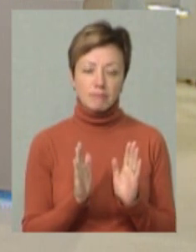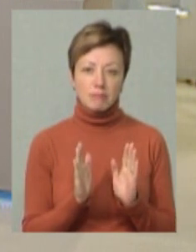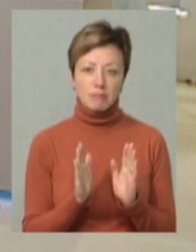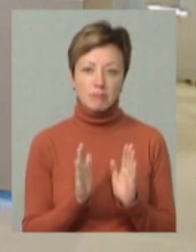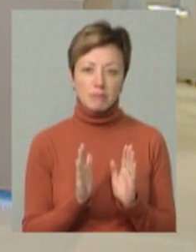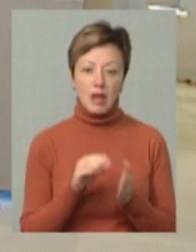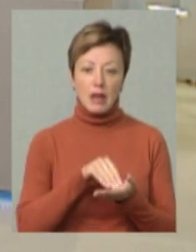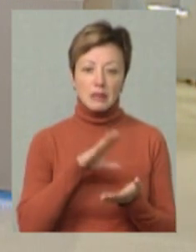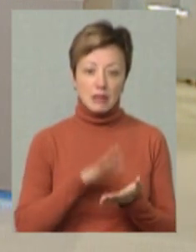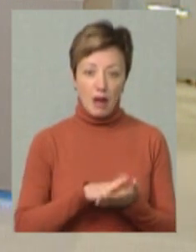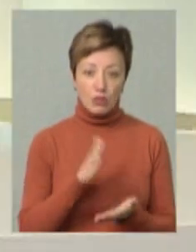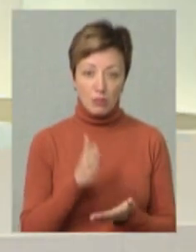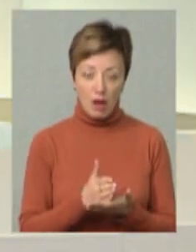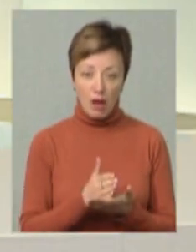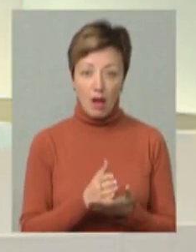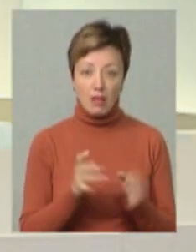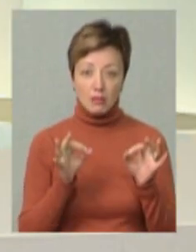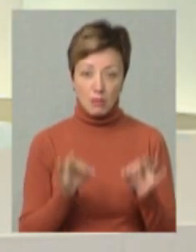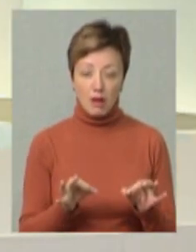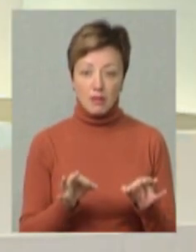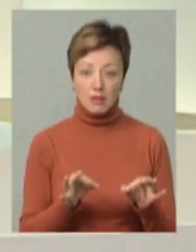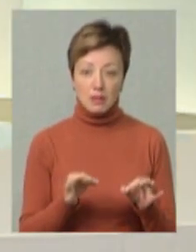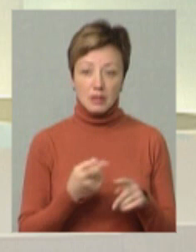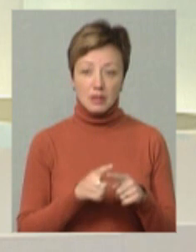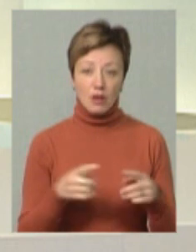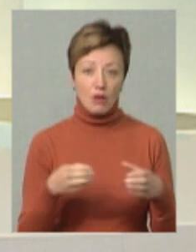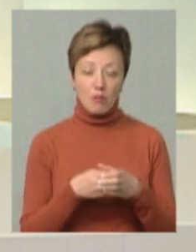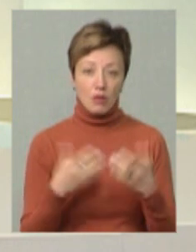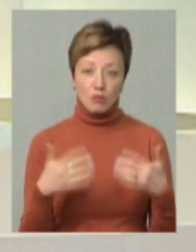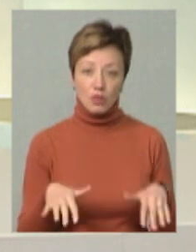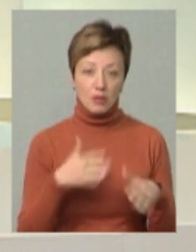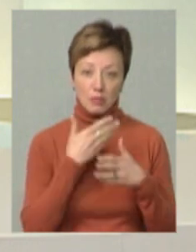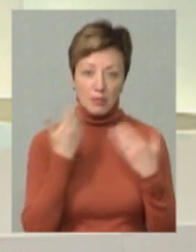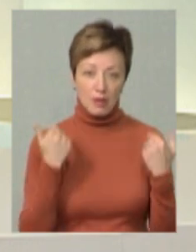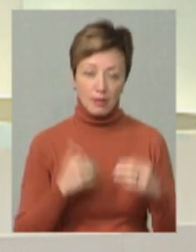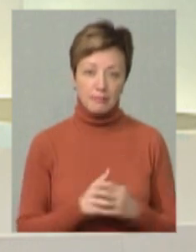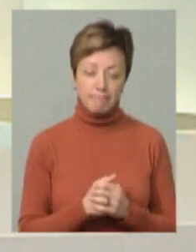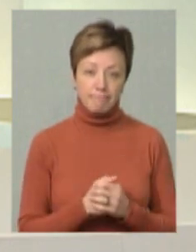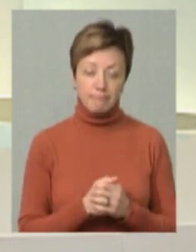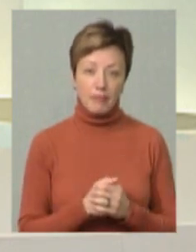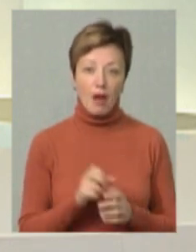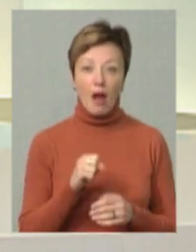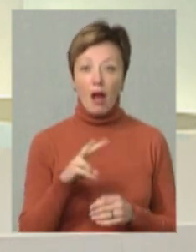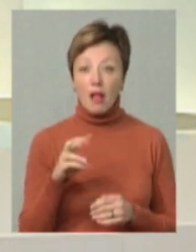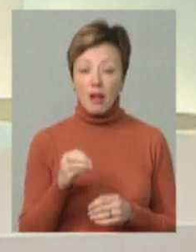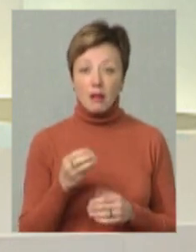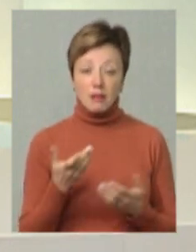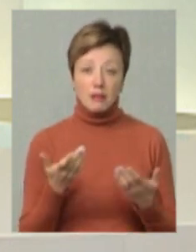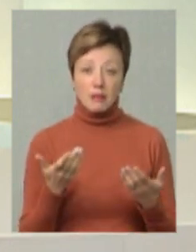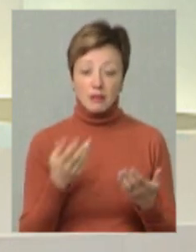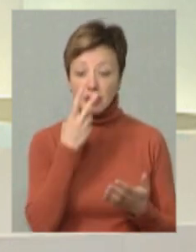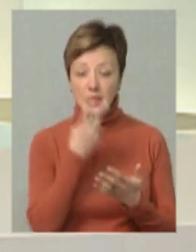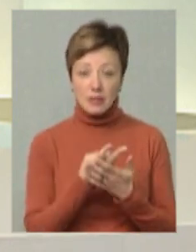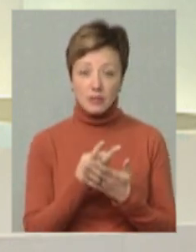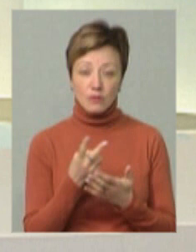мають реєстрацію, але насправді цієї громади вже немає. Але в контексті всього